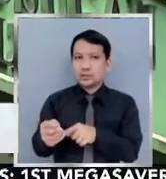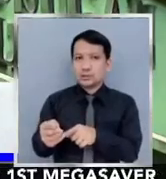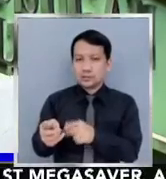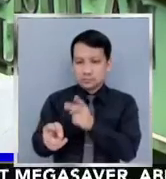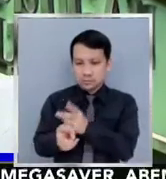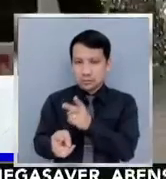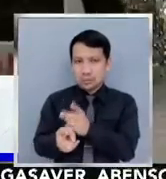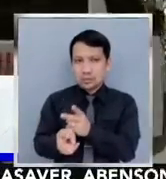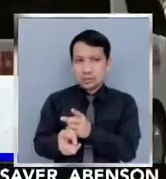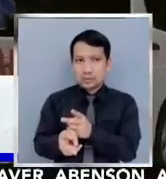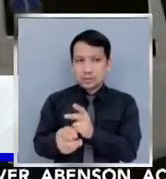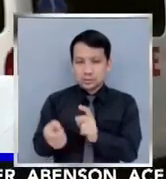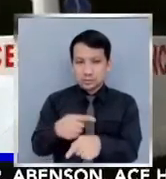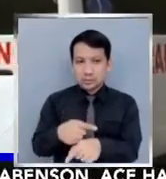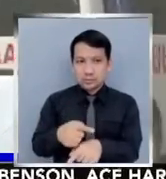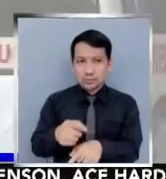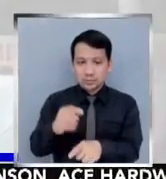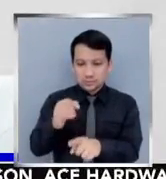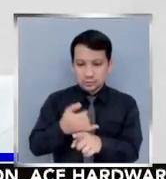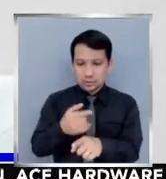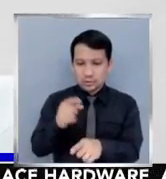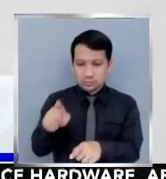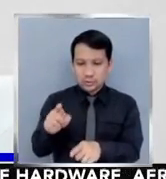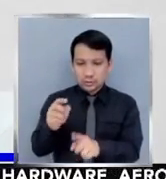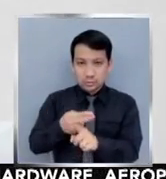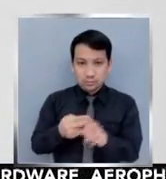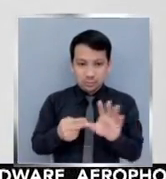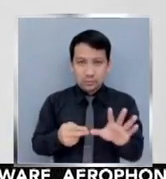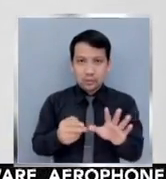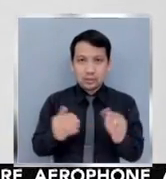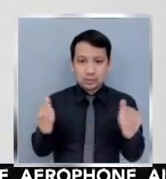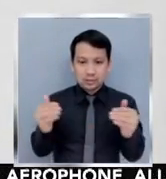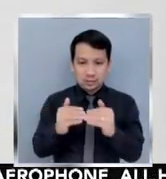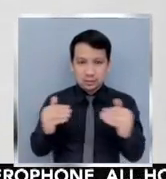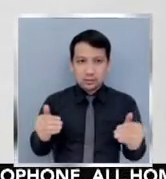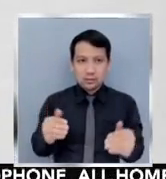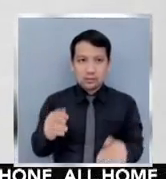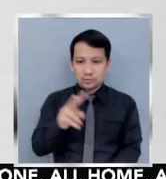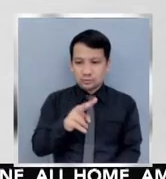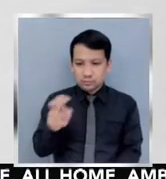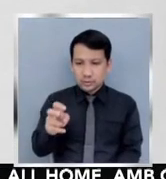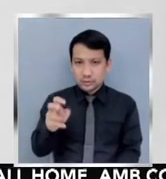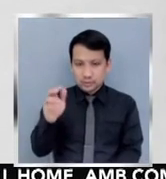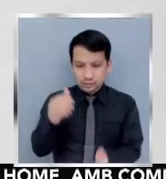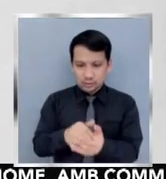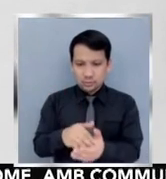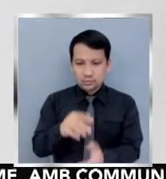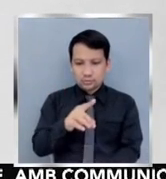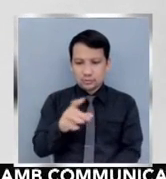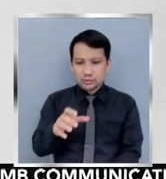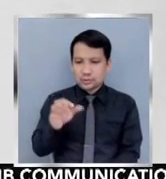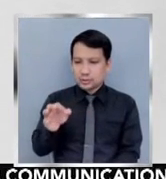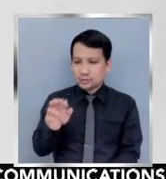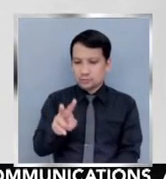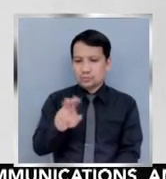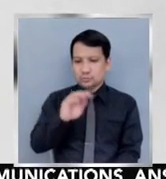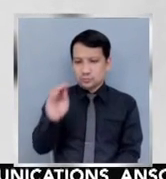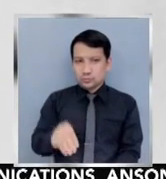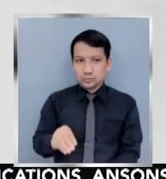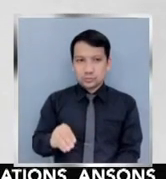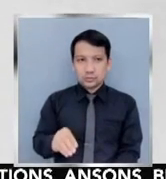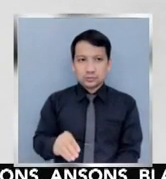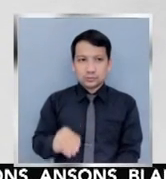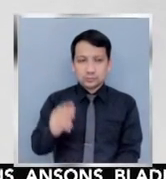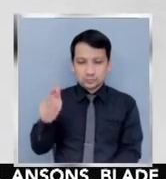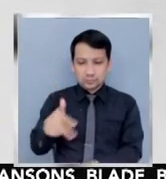mula January 1 hanggang November 5 ay nasa halos 200,000 na. 192% o halos triple ng bilang